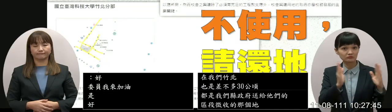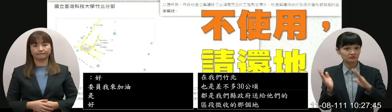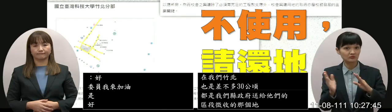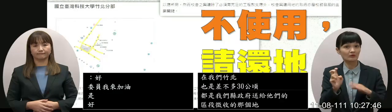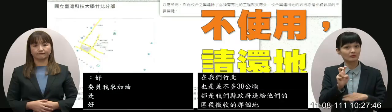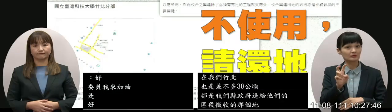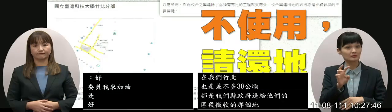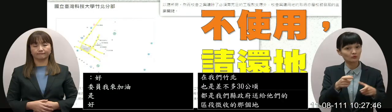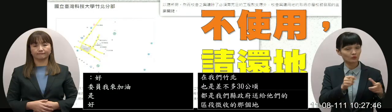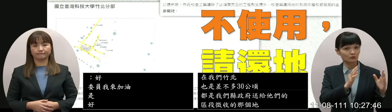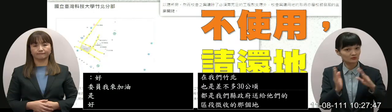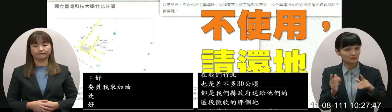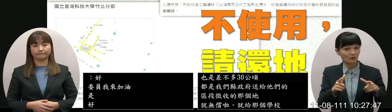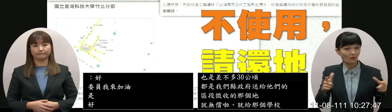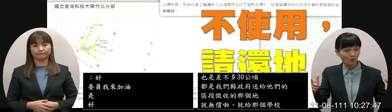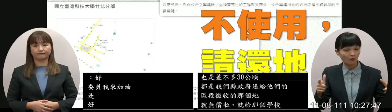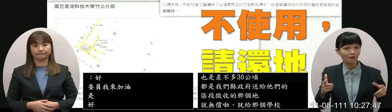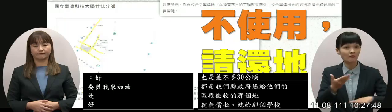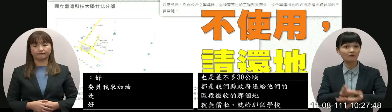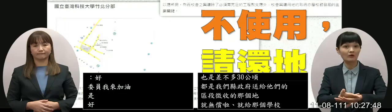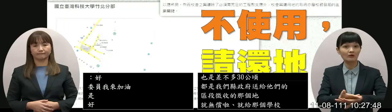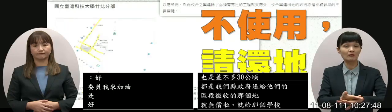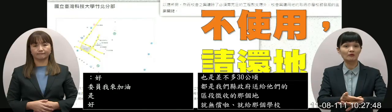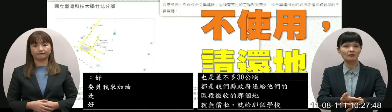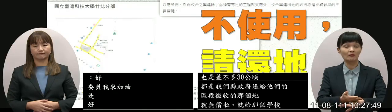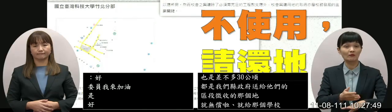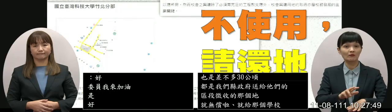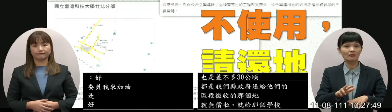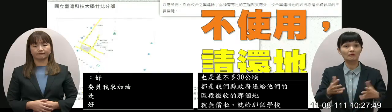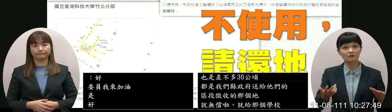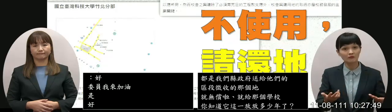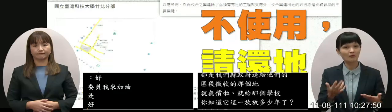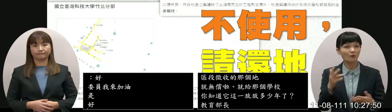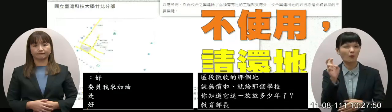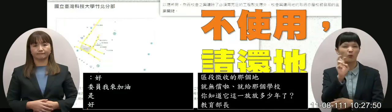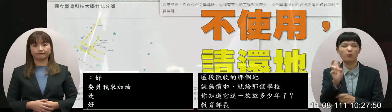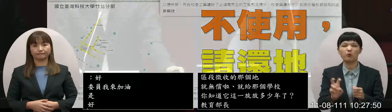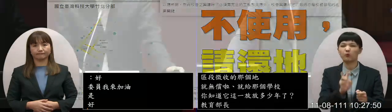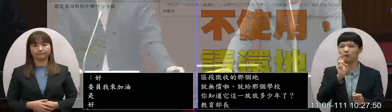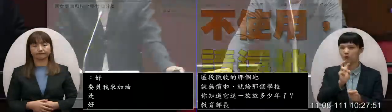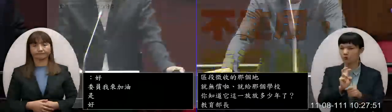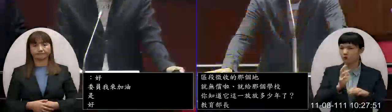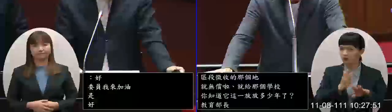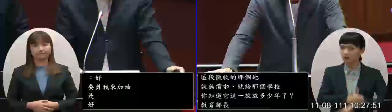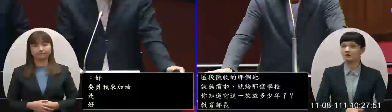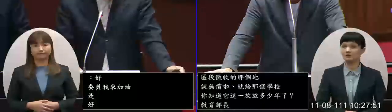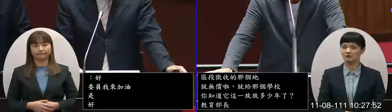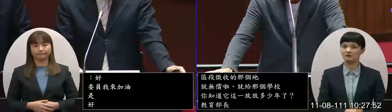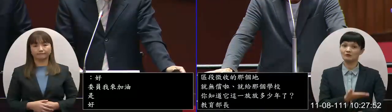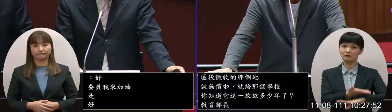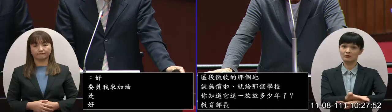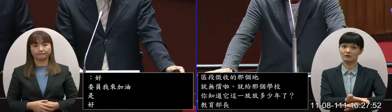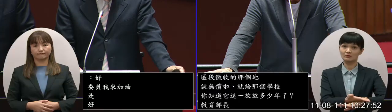20几公顷，你找你啦。好了，我给你答案，超过20年，什么都没做。